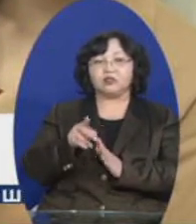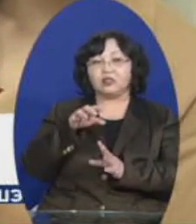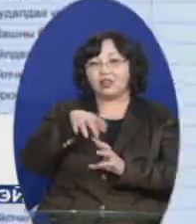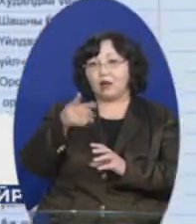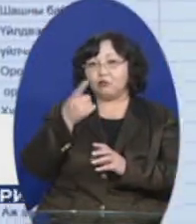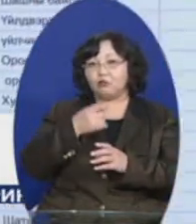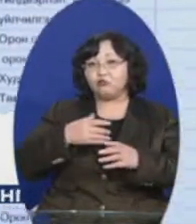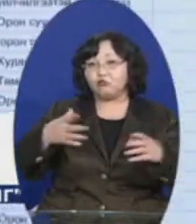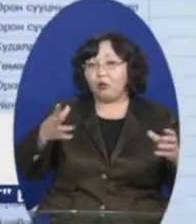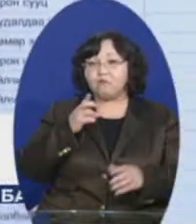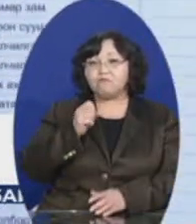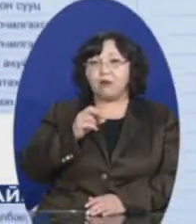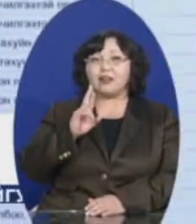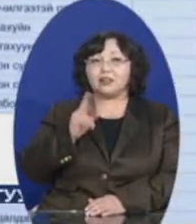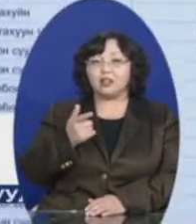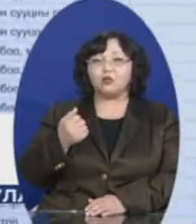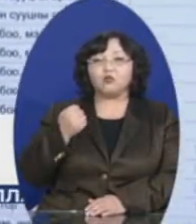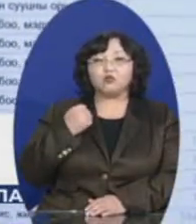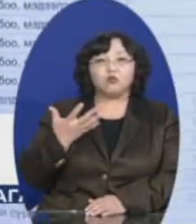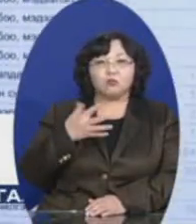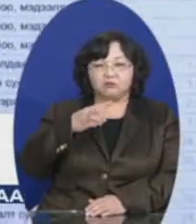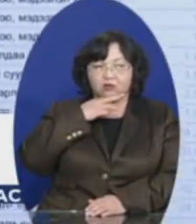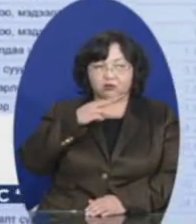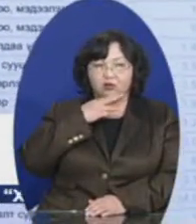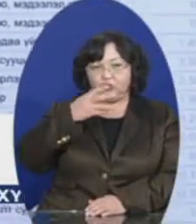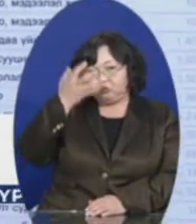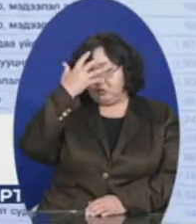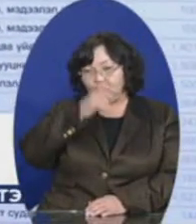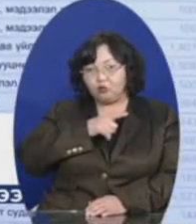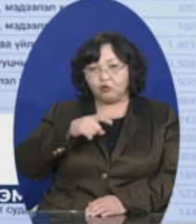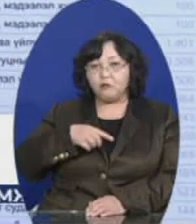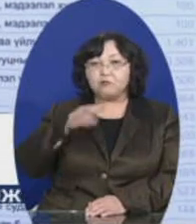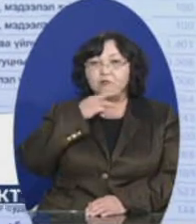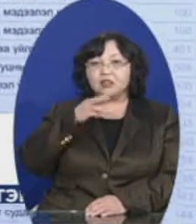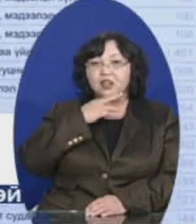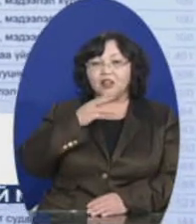Төр, шийдвэр гаргахтаа дата мэдээлэлдэр боловсруулалт хийх нь зөв нийгэм,